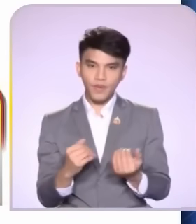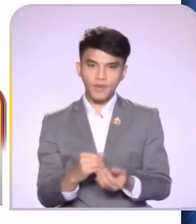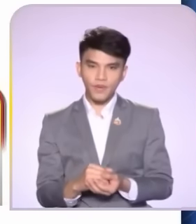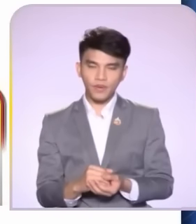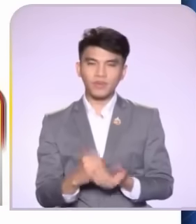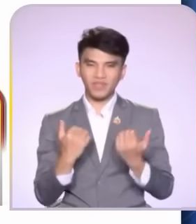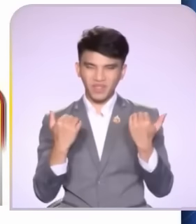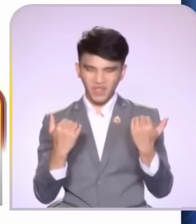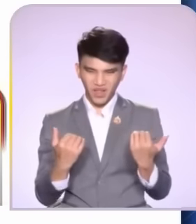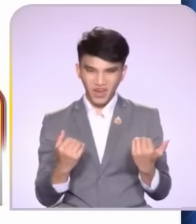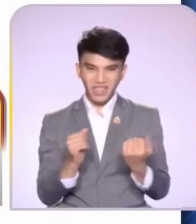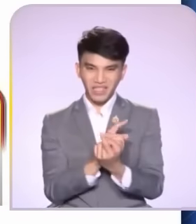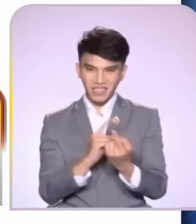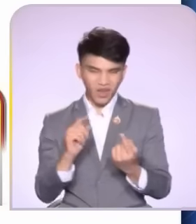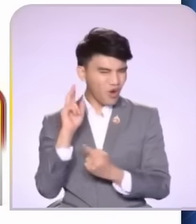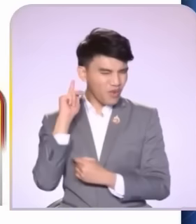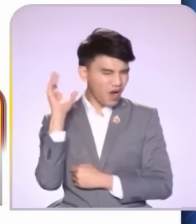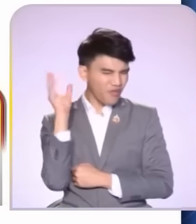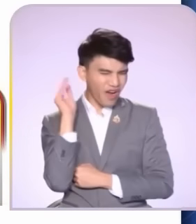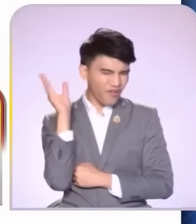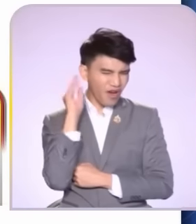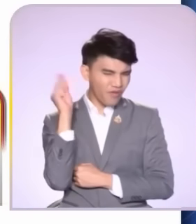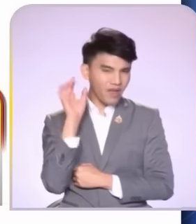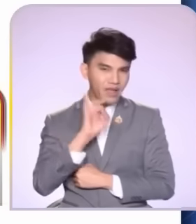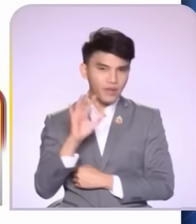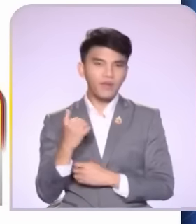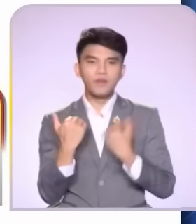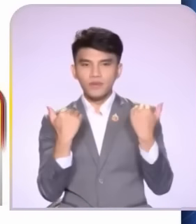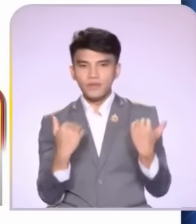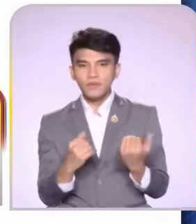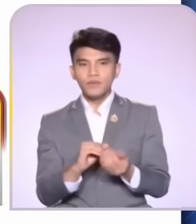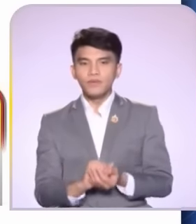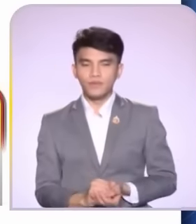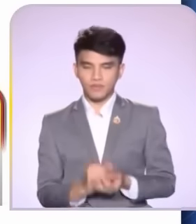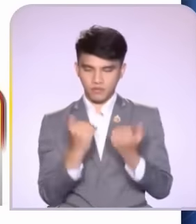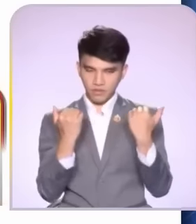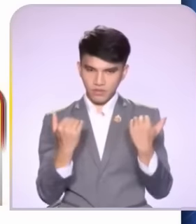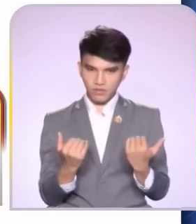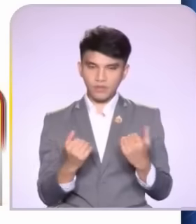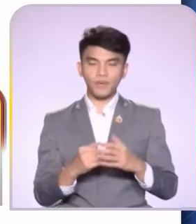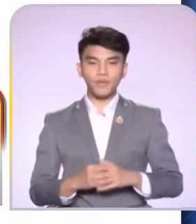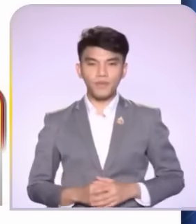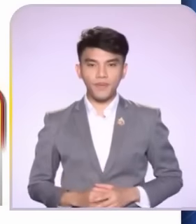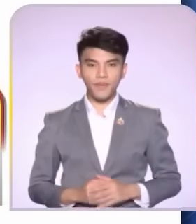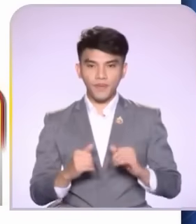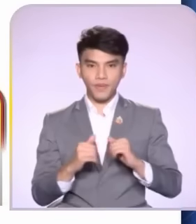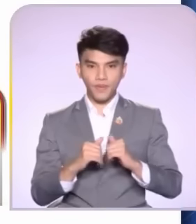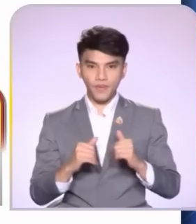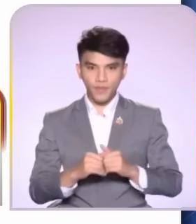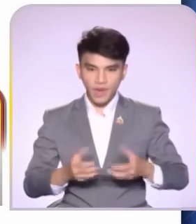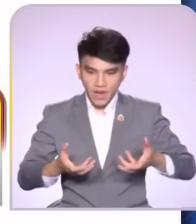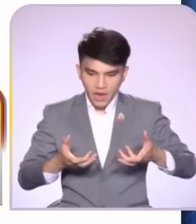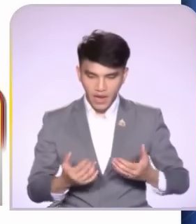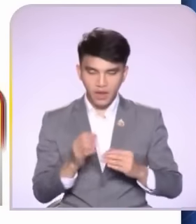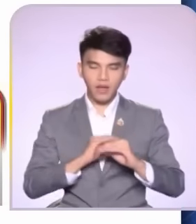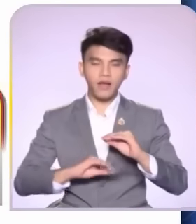รียบเหมือนน้ำเชี่ยวจากการรับข้อมูลทางเดียวในตอนนี้ยิ่งจะเป็นการทำให้สถานการณ์ที่หนักอยู่แล้ว